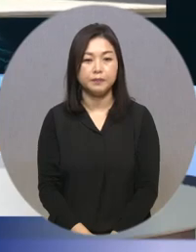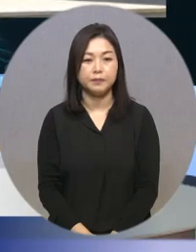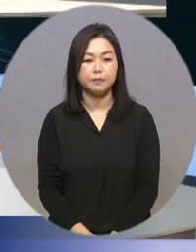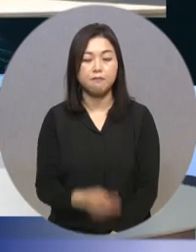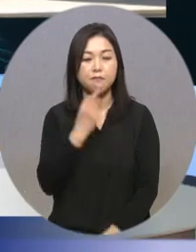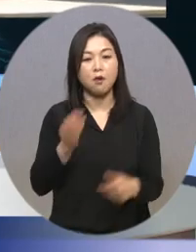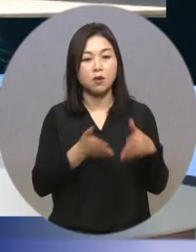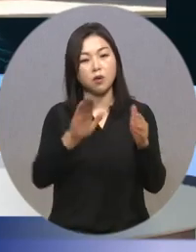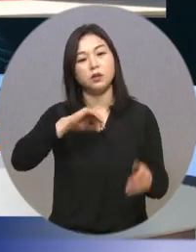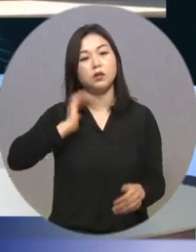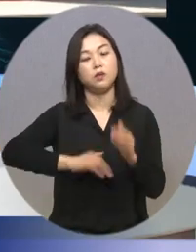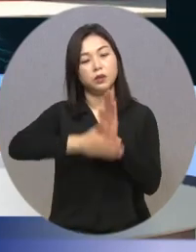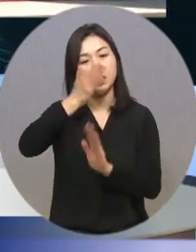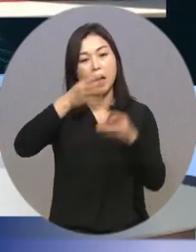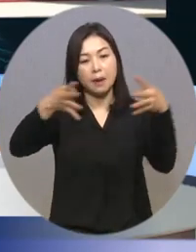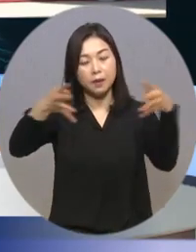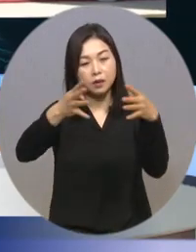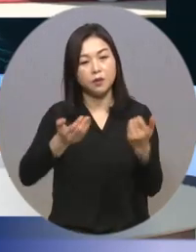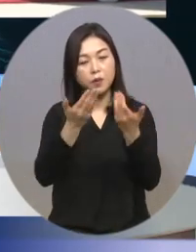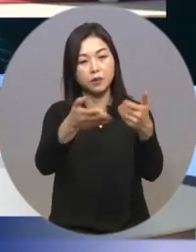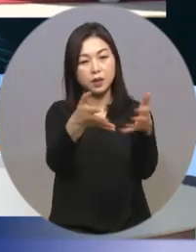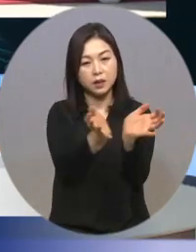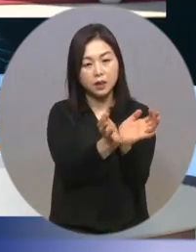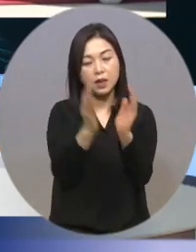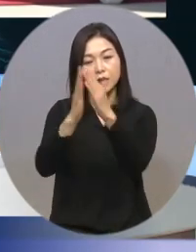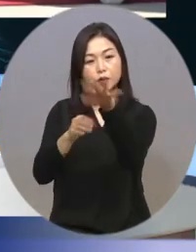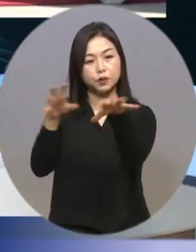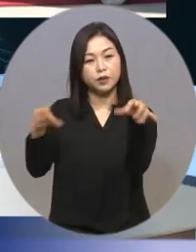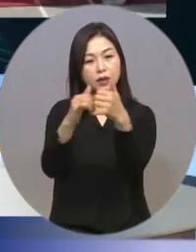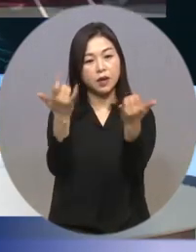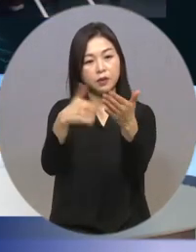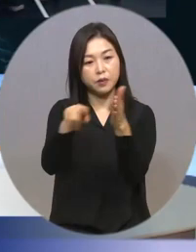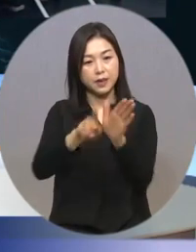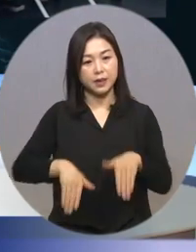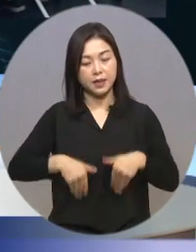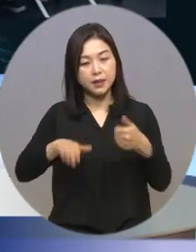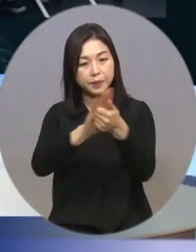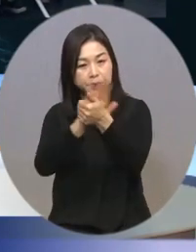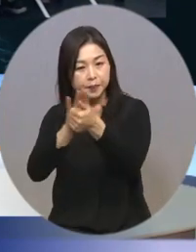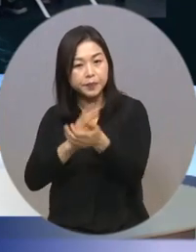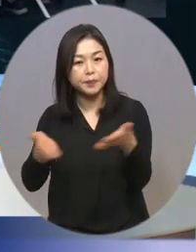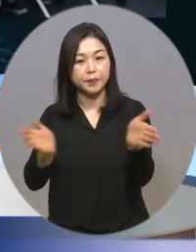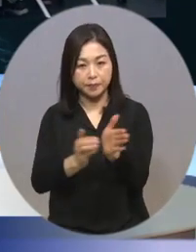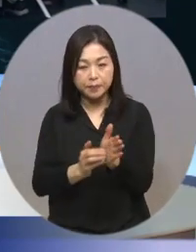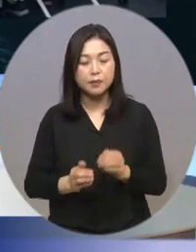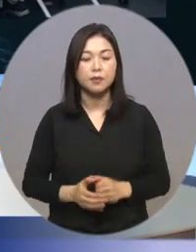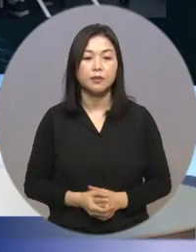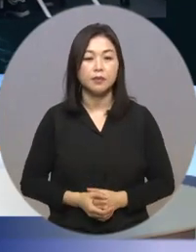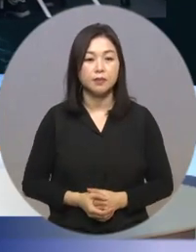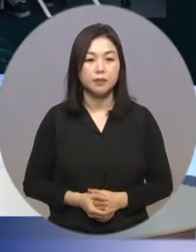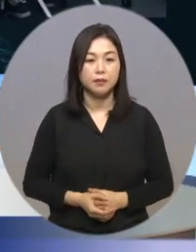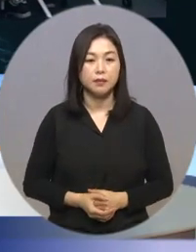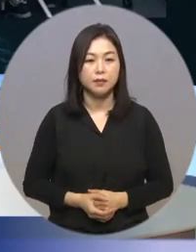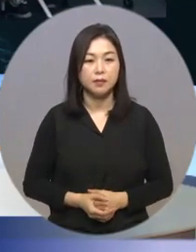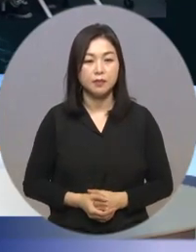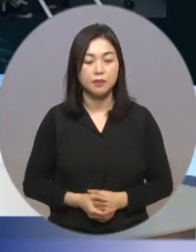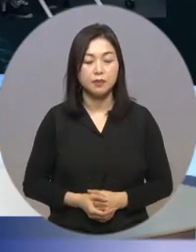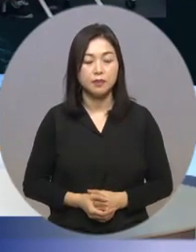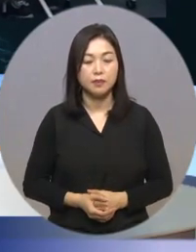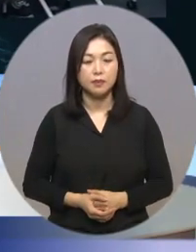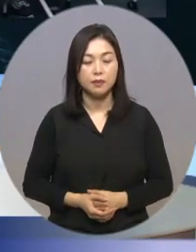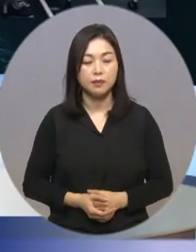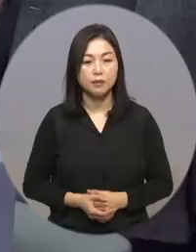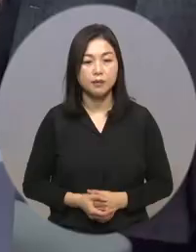경기도 의정부시의 한 아파트 봉사단이 이웃을 위한 따뜻한 온정의 손길을 전했습니다. 정우선 기자가